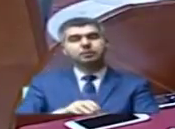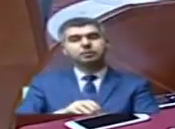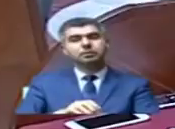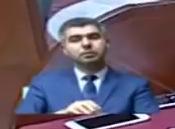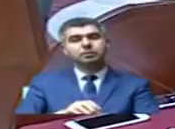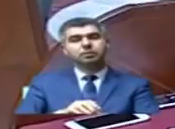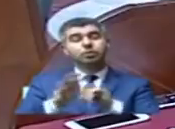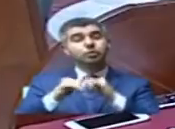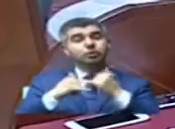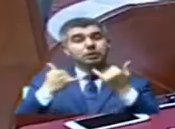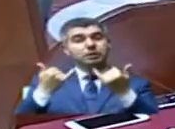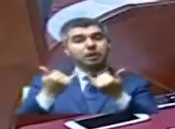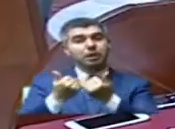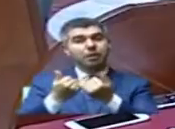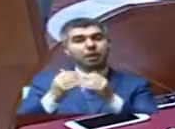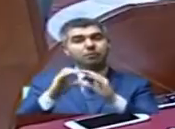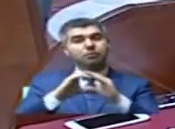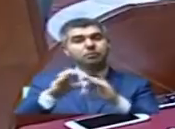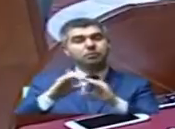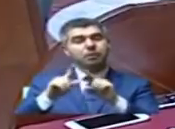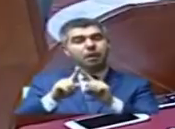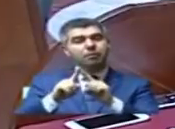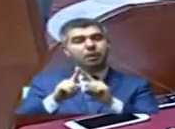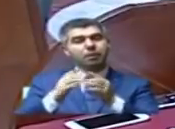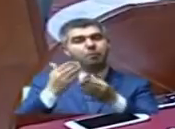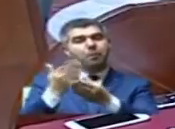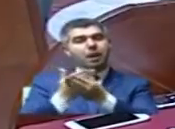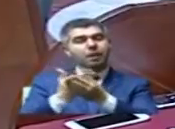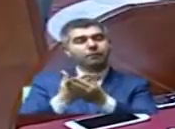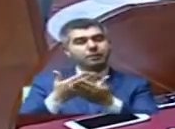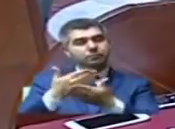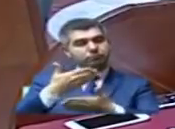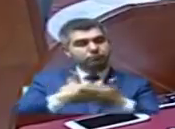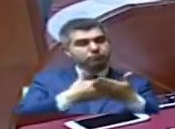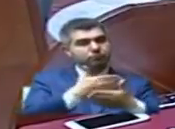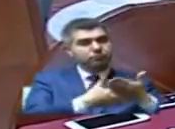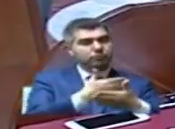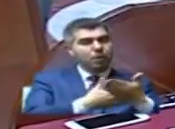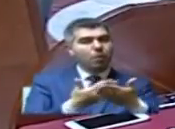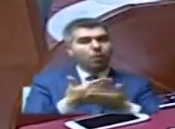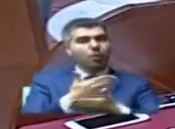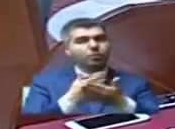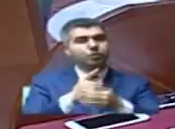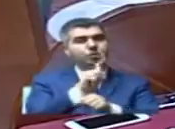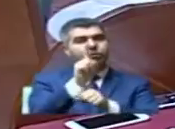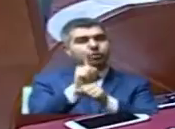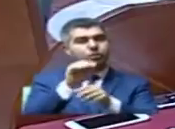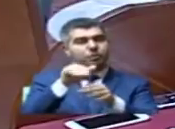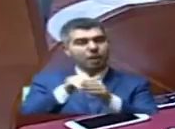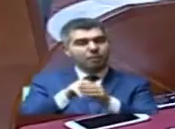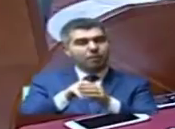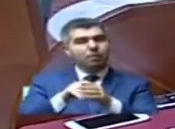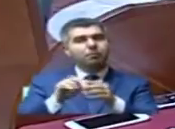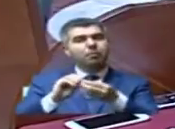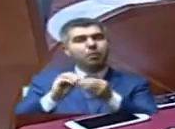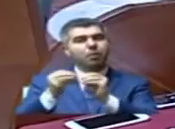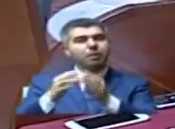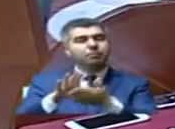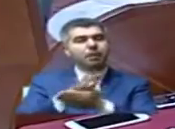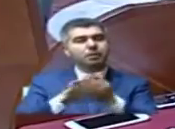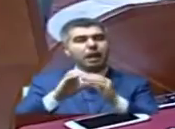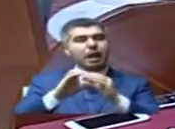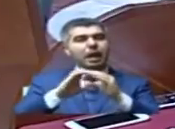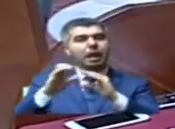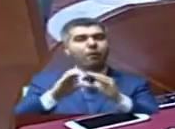حيث تمحورت الملفات المطلبية حول مجموعة من القضايا التي تهم الجماعات الترابية، بالإضافة إلى قضايا أخرى تهم